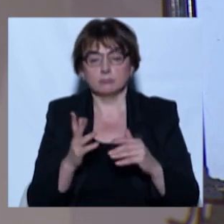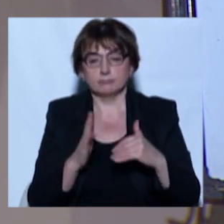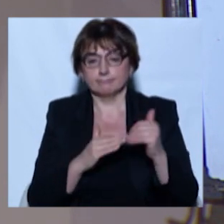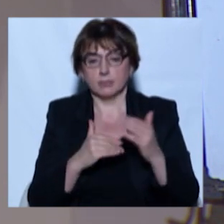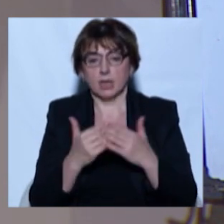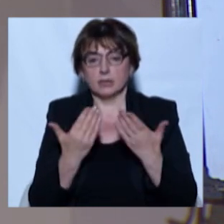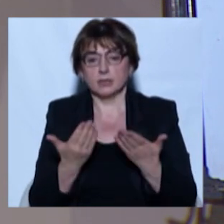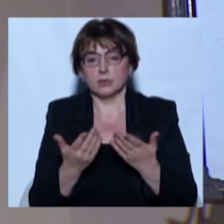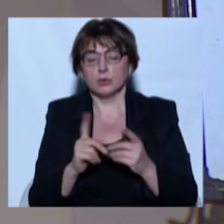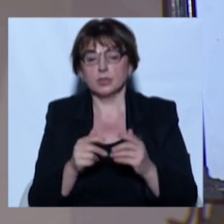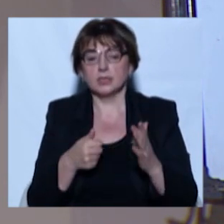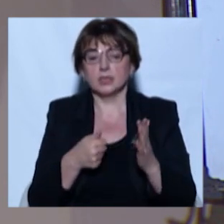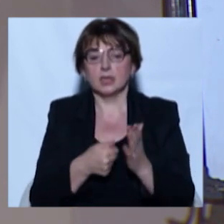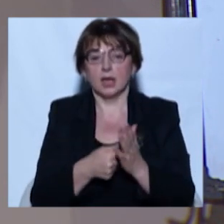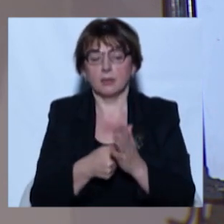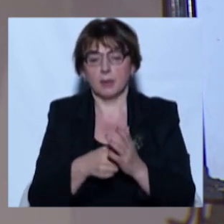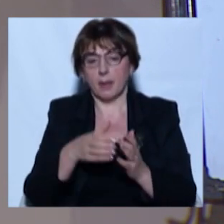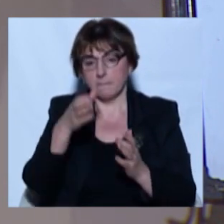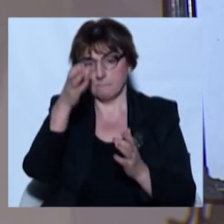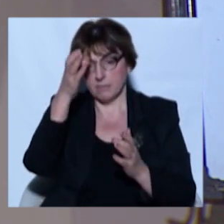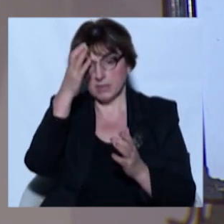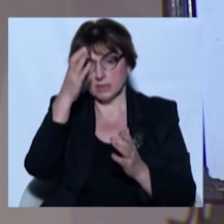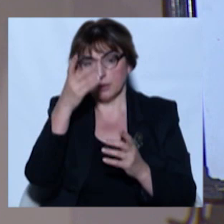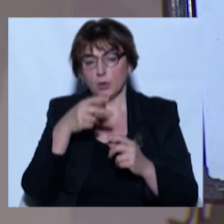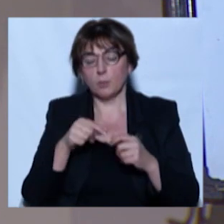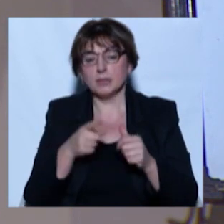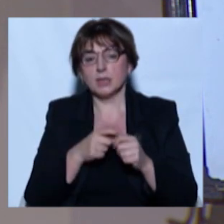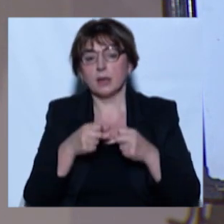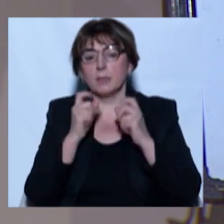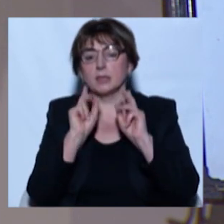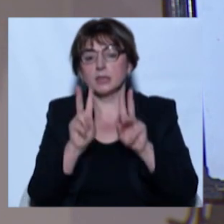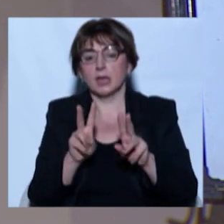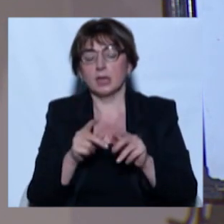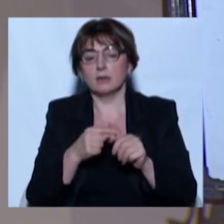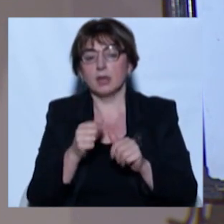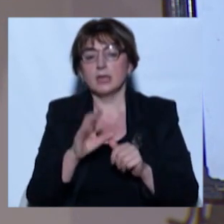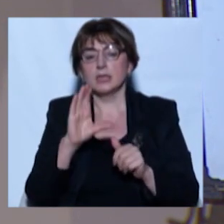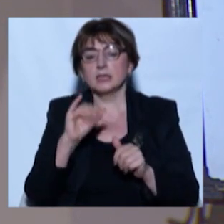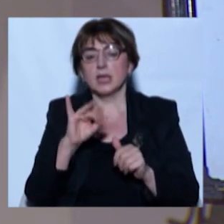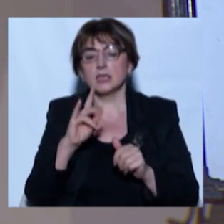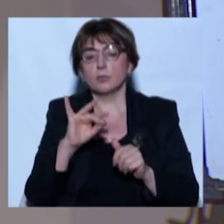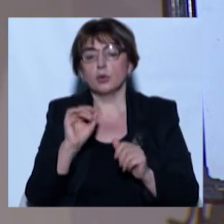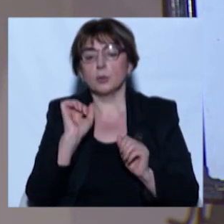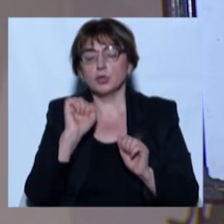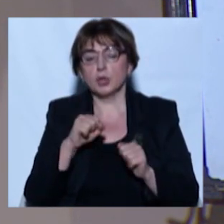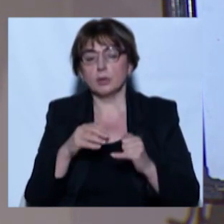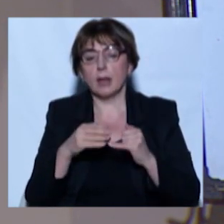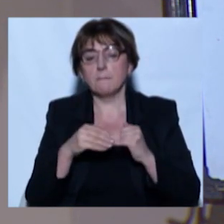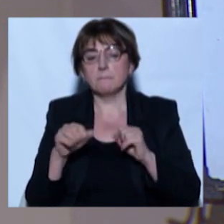მოწყობილობა. მისი საშუალებით მეცნიერებს, რომელთაც ეწოდება სეისმოლოგები, შეუძლიათ